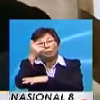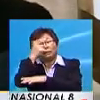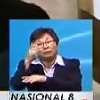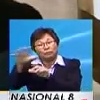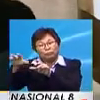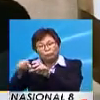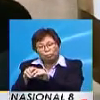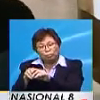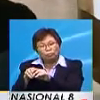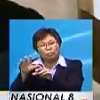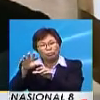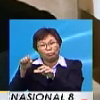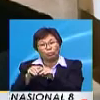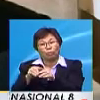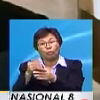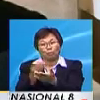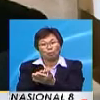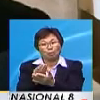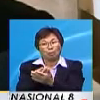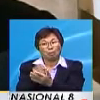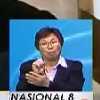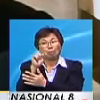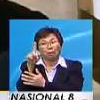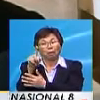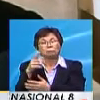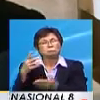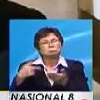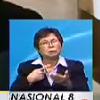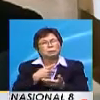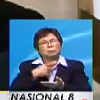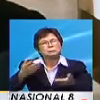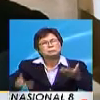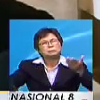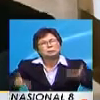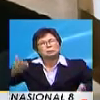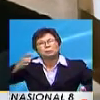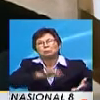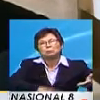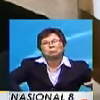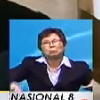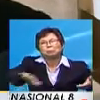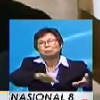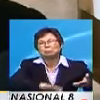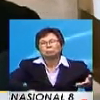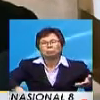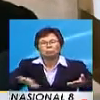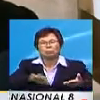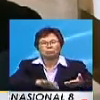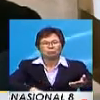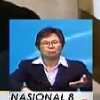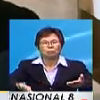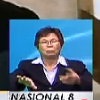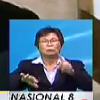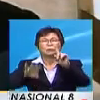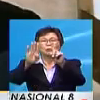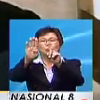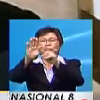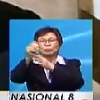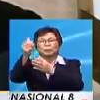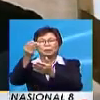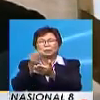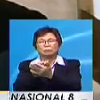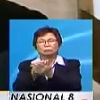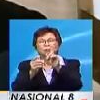melibatkan satu kos yang cukup tinggi dan kami jangkakan sekurang-kurangnya R bilion